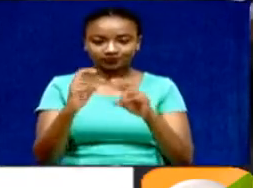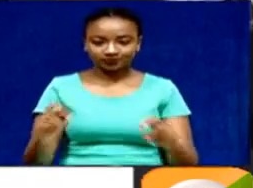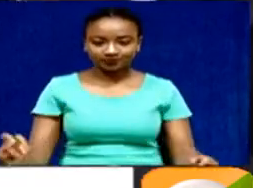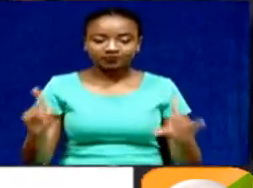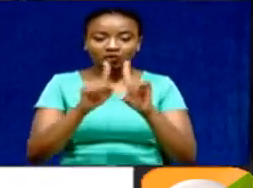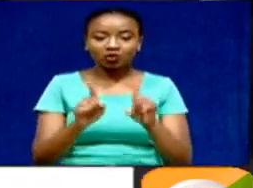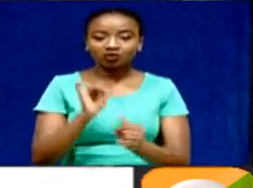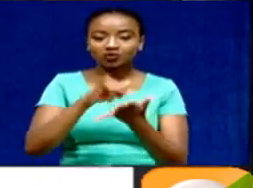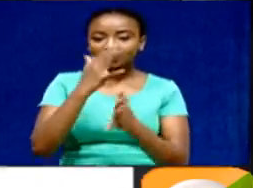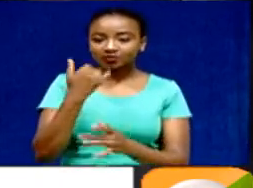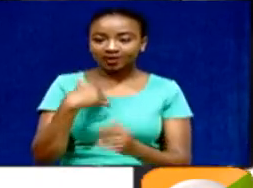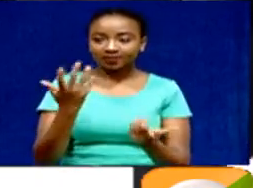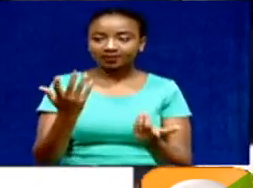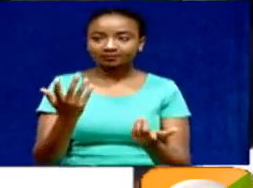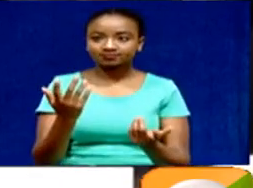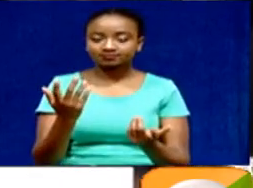my two grounds